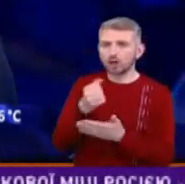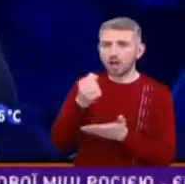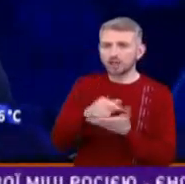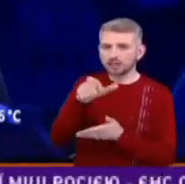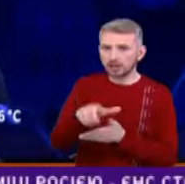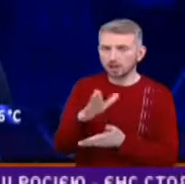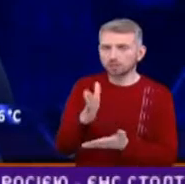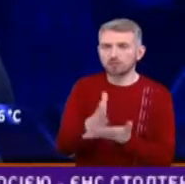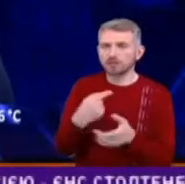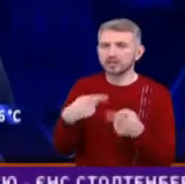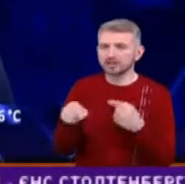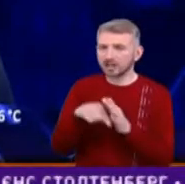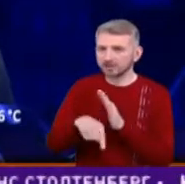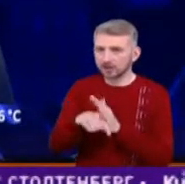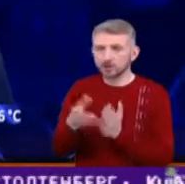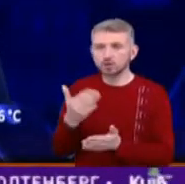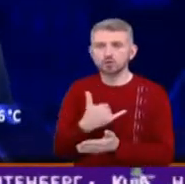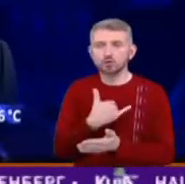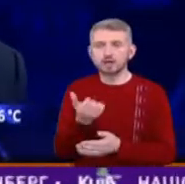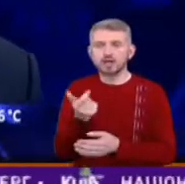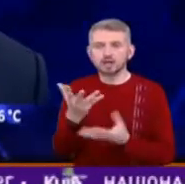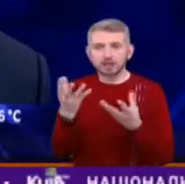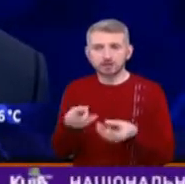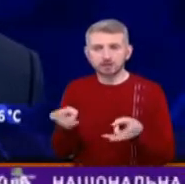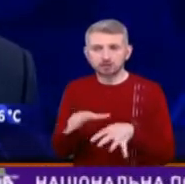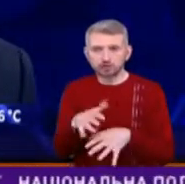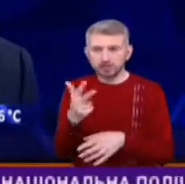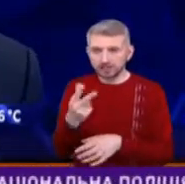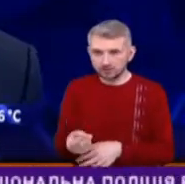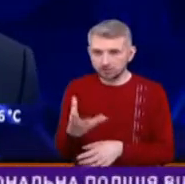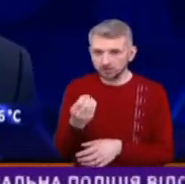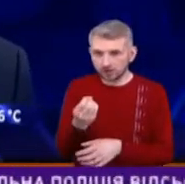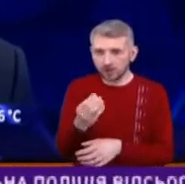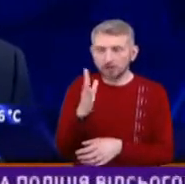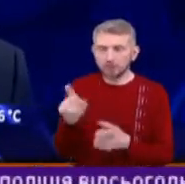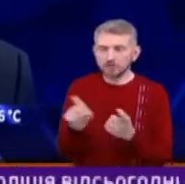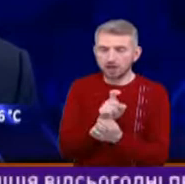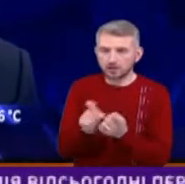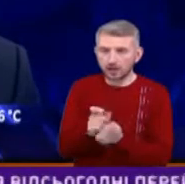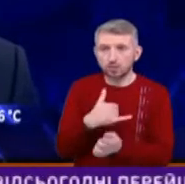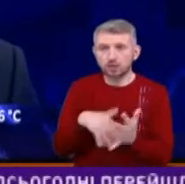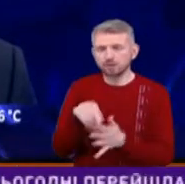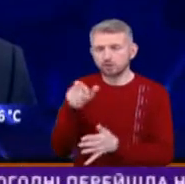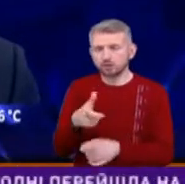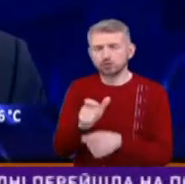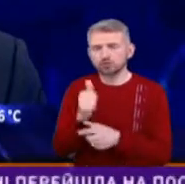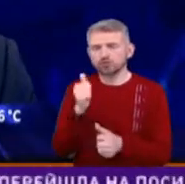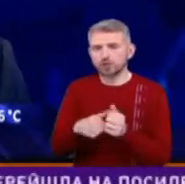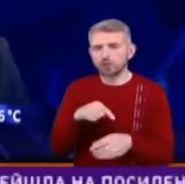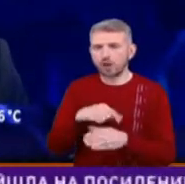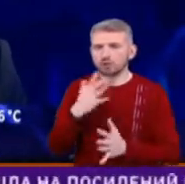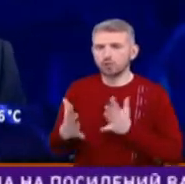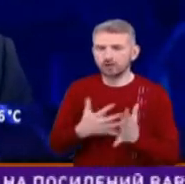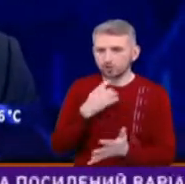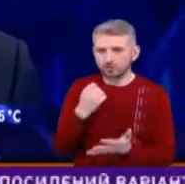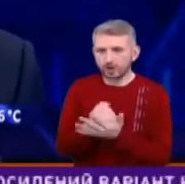різне значення. Можливо, що у нас за кілька днів залишилось цілих ж 3 дні, будуть якісь ще скандали, а у нас виборець дуже часто емоційно ухвалює